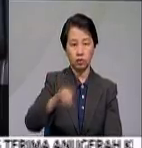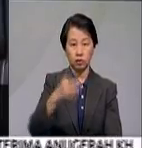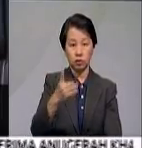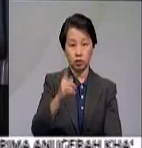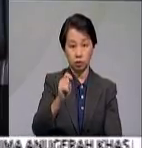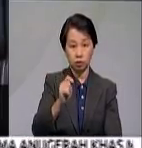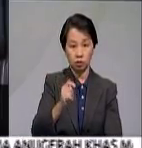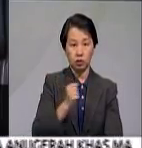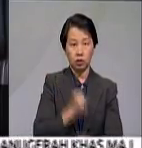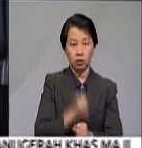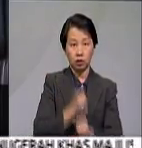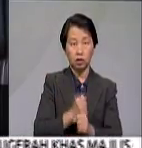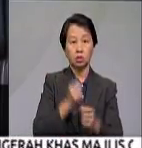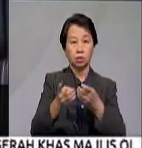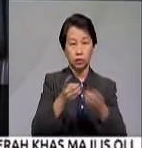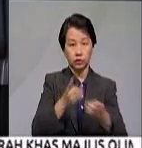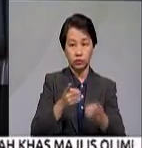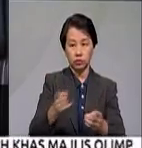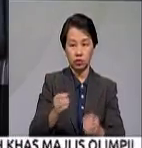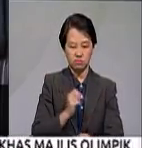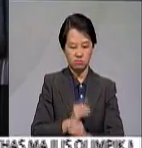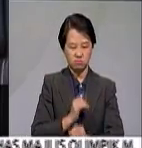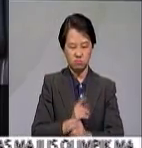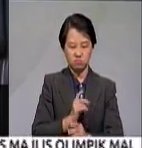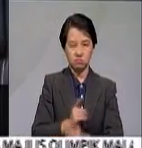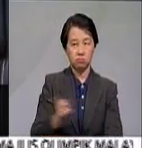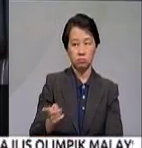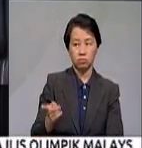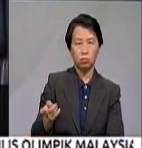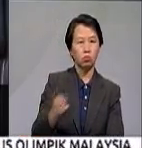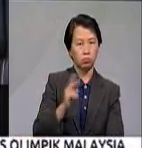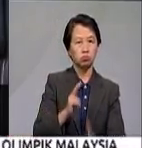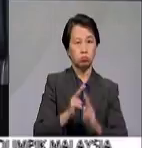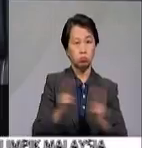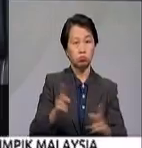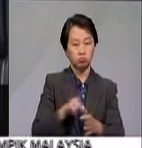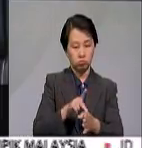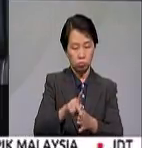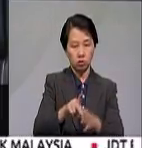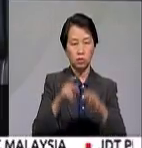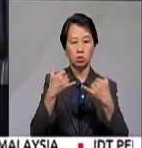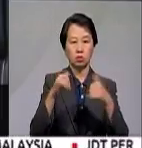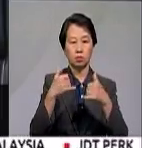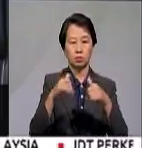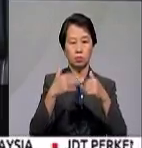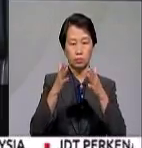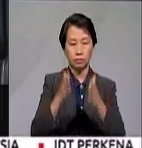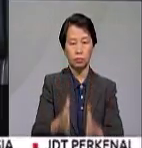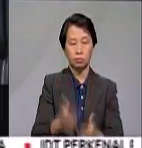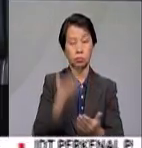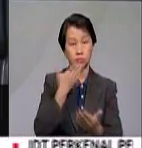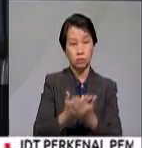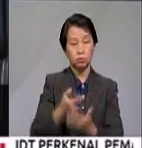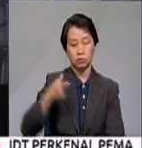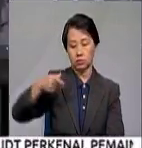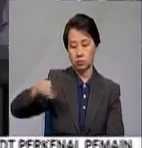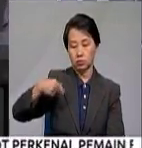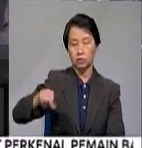kerja, disiplin, dedication, he is a very professional player, a good quality